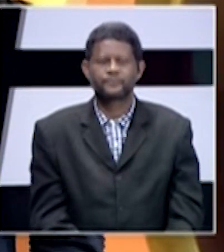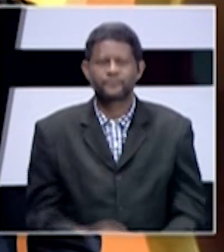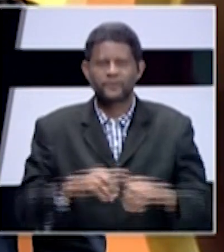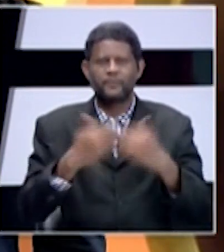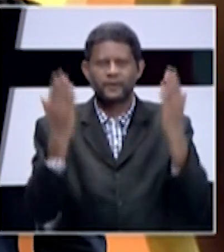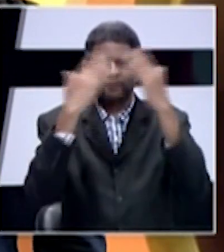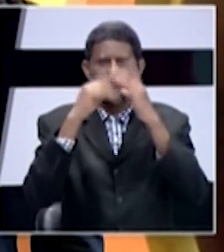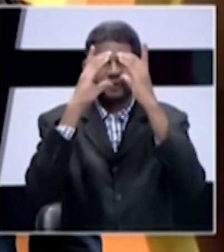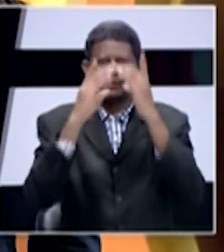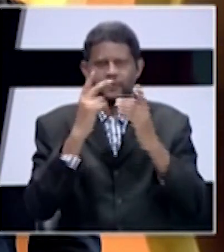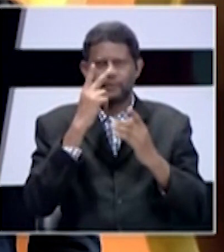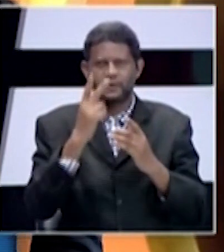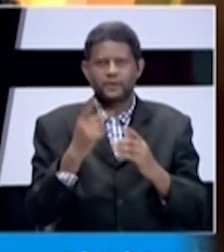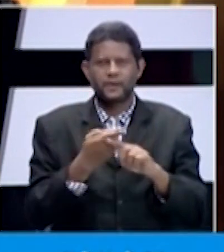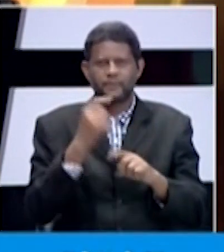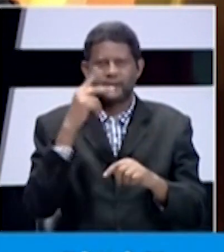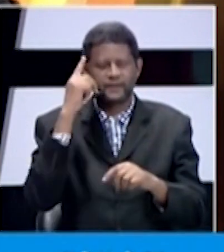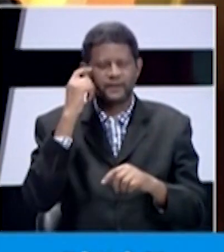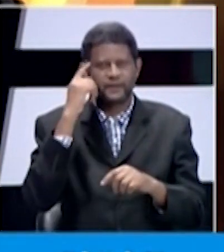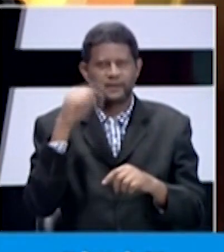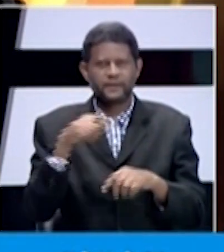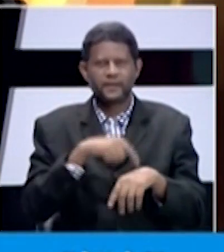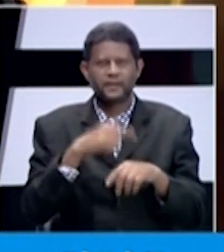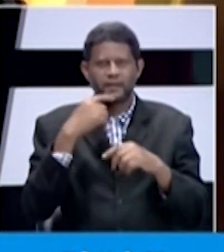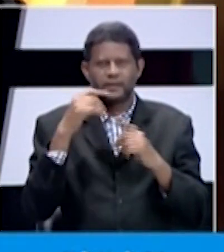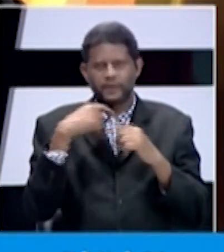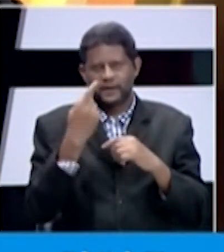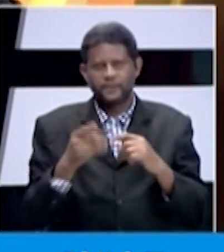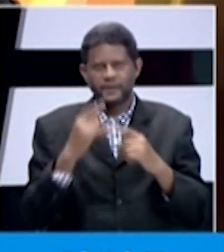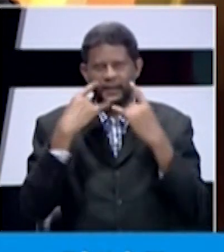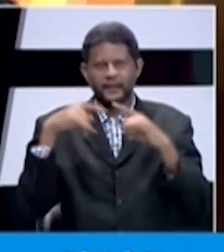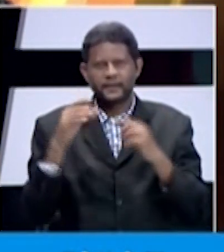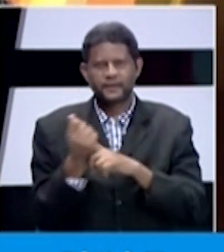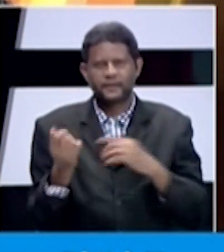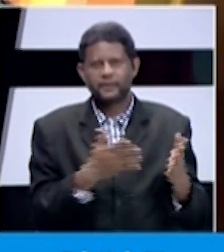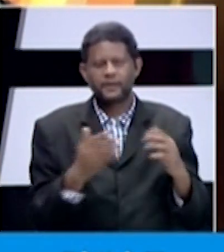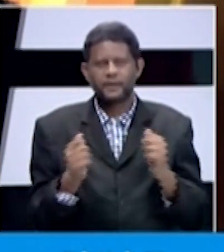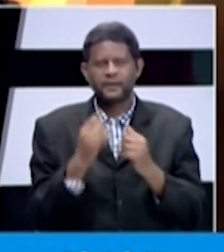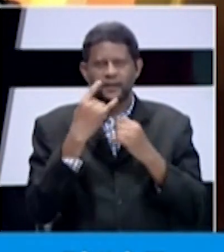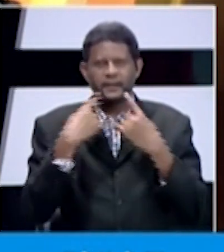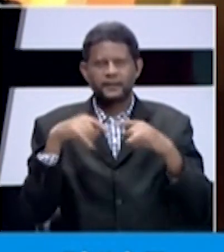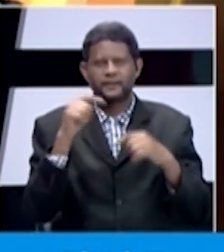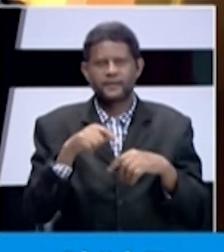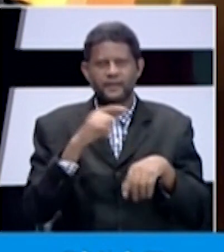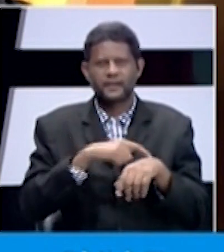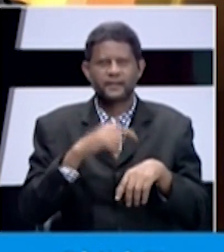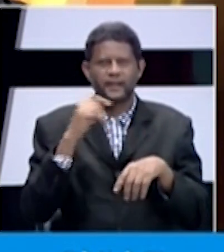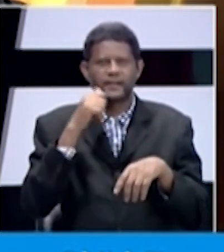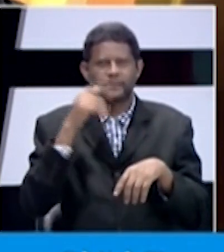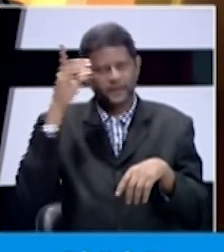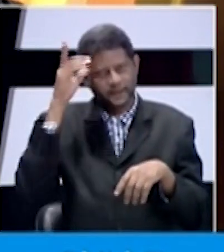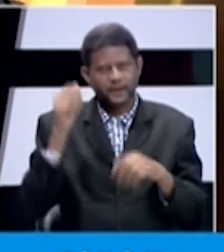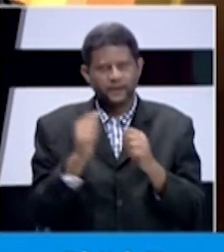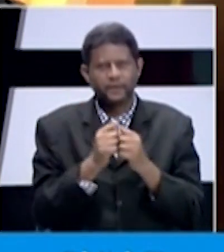ከመይቶም ሲ ዝኸበርኩም ተመልከትና ካብ ቴሌቭዥን ትግራይ ነሰዓት ዝበልናዮም ዜናታት ሒዝና ቀሪብና ኣለና። ዜናታት ሰዓት ኣድያም ካሕሳይ